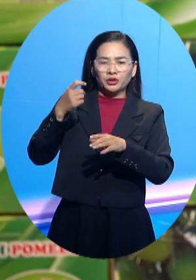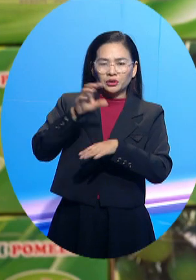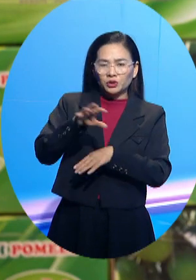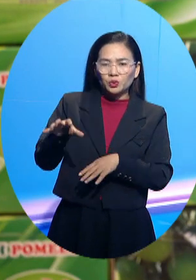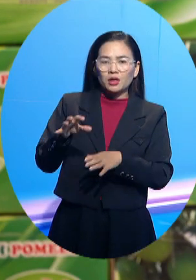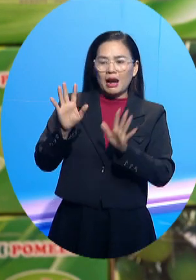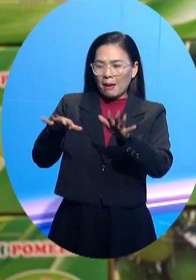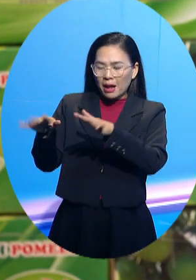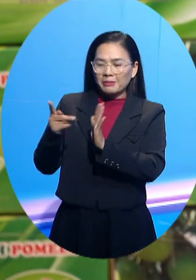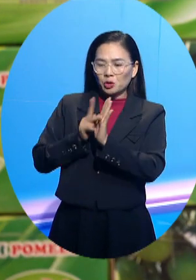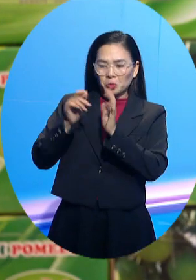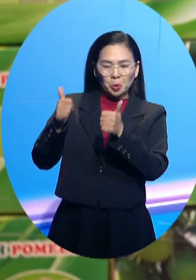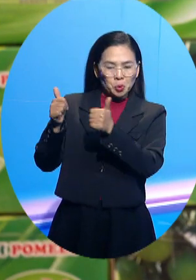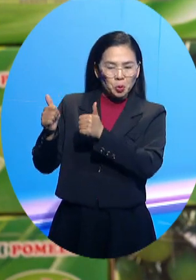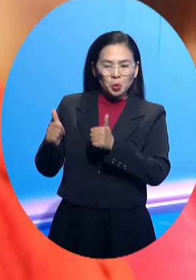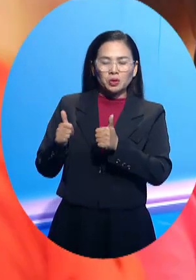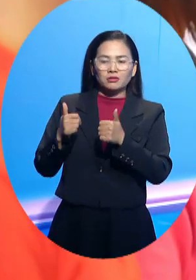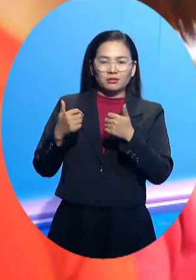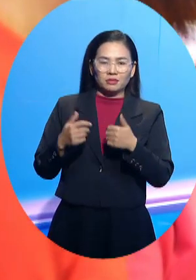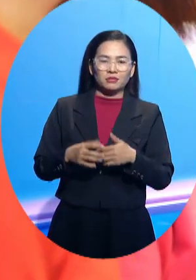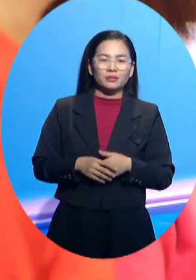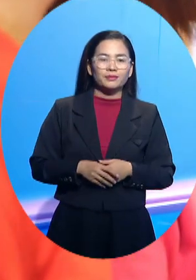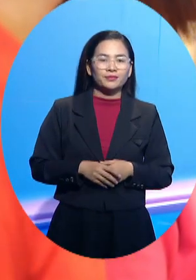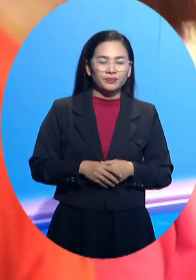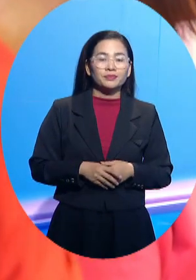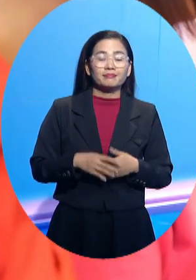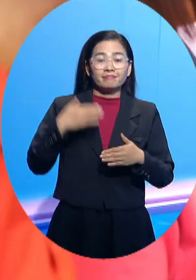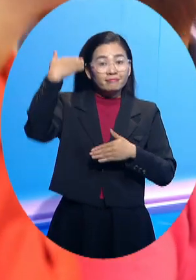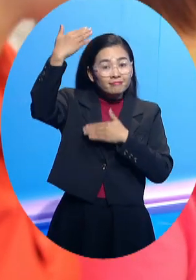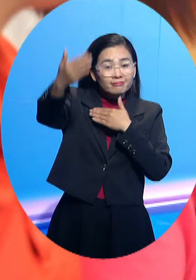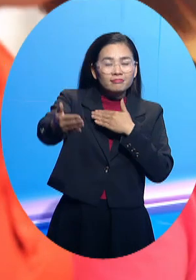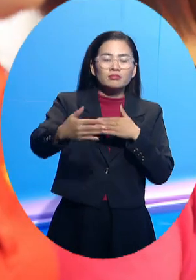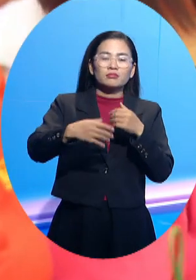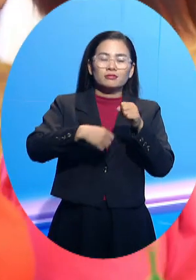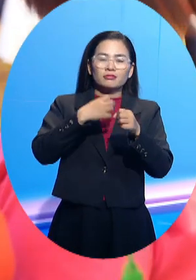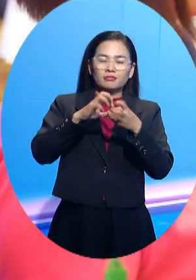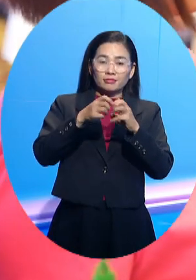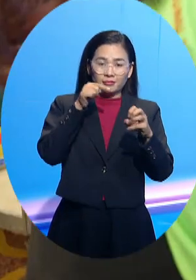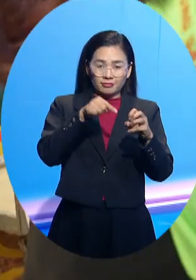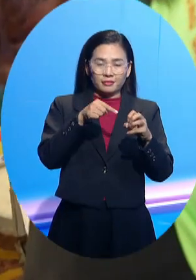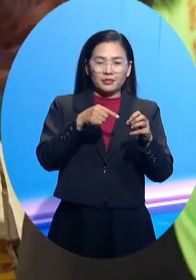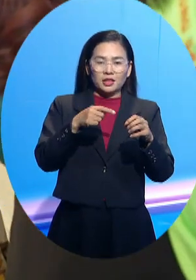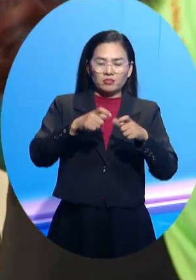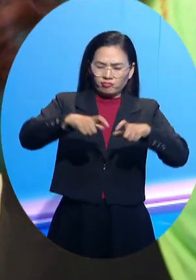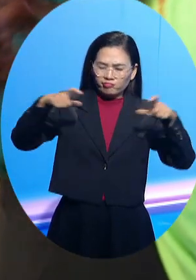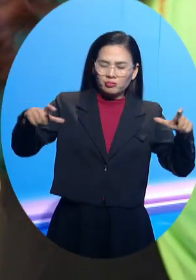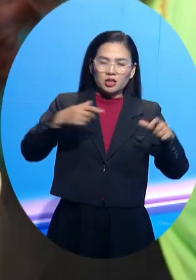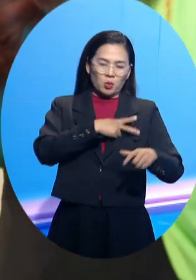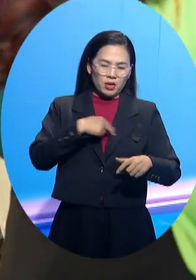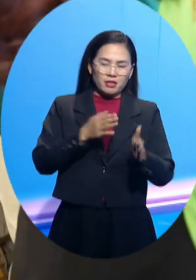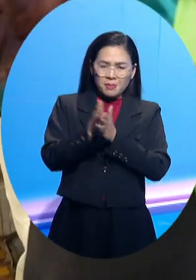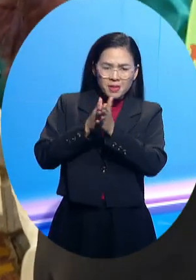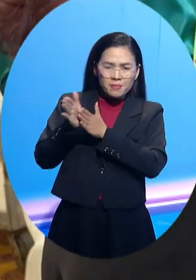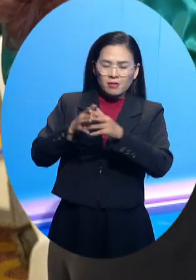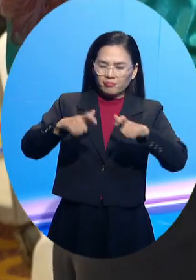những cái canh tác, về kỹ thuật và về vùng trồng. Thời gian tới, đơn vị sẽ phát triển thêm 100 công nhân, 3 đại lý, 2 chi